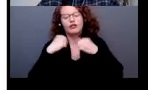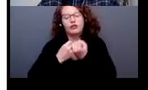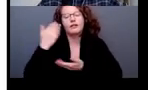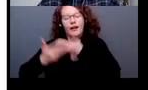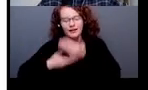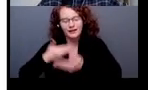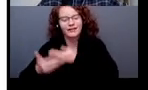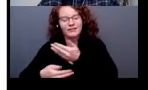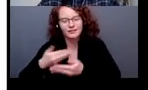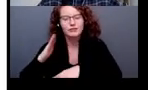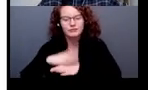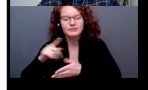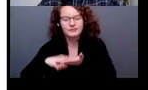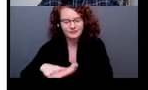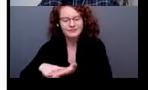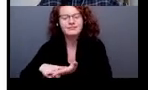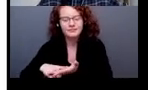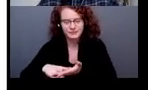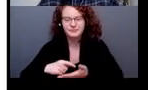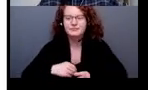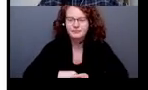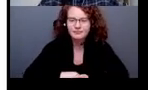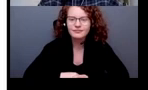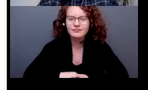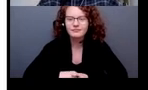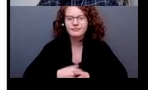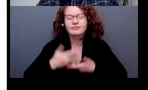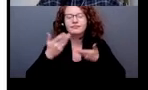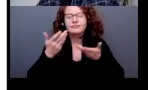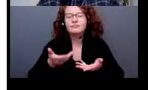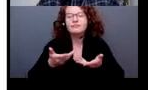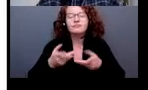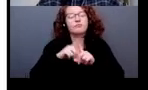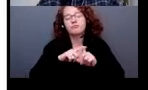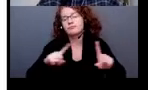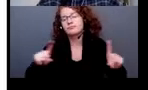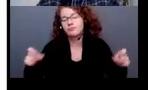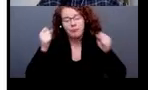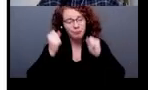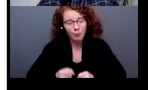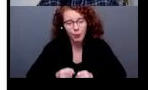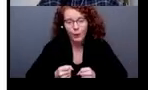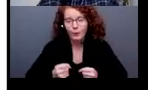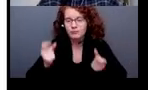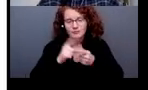ces éléments venant du terrain. Et évidemment, il y aurait plein d'autres options possibles.